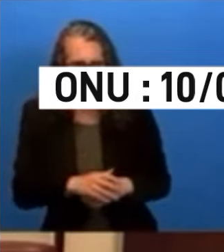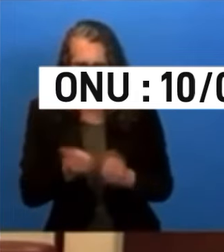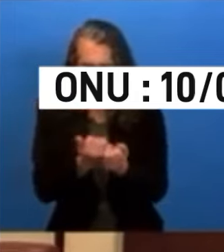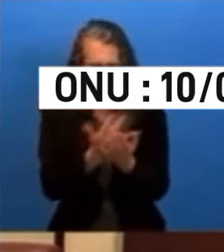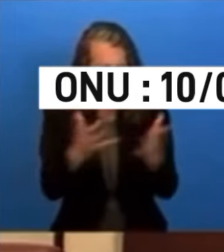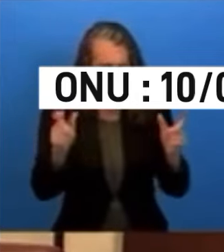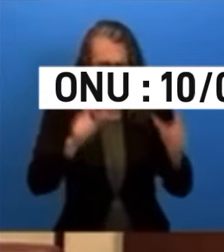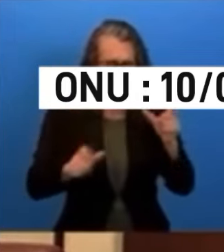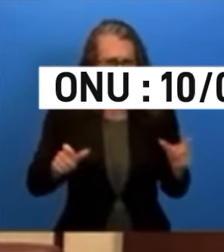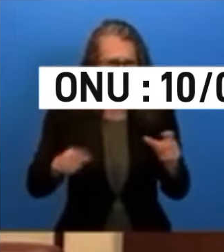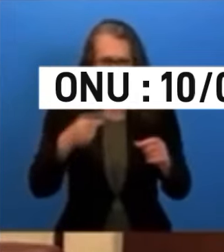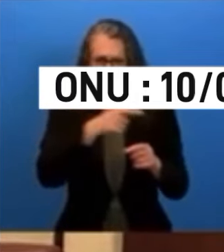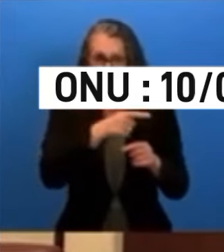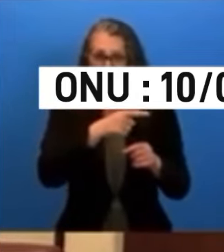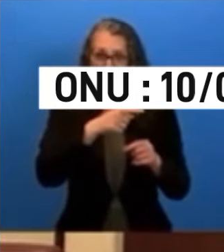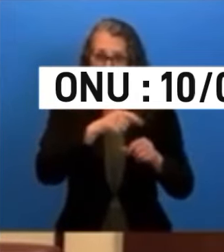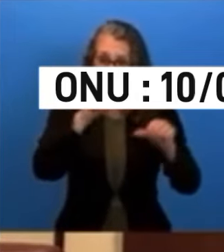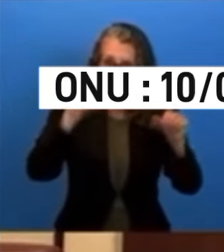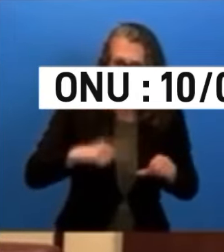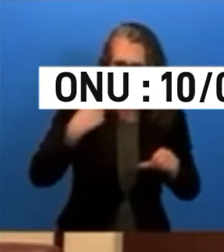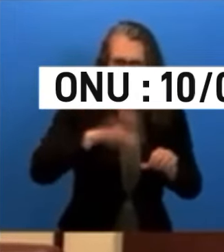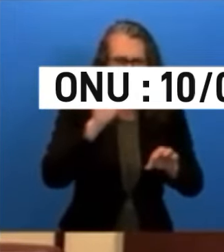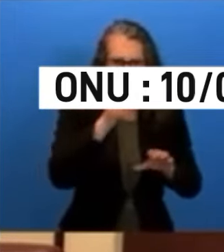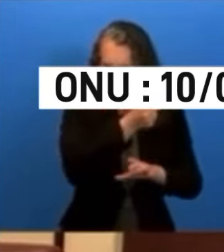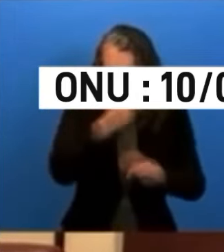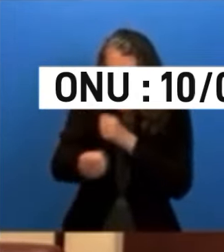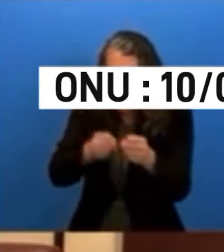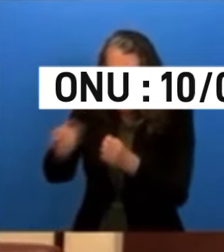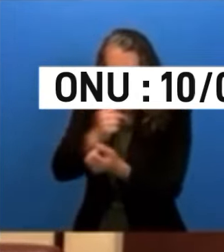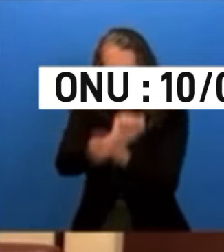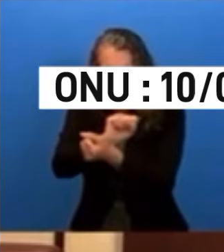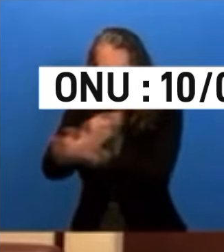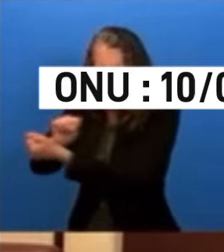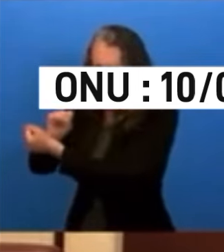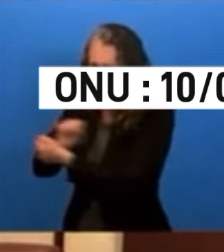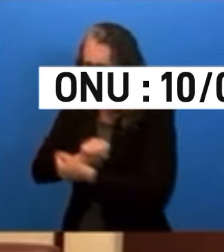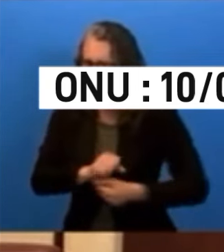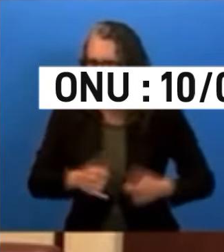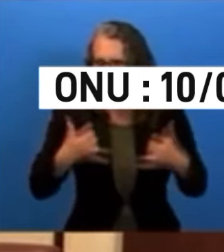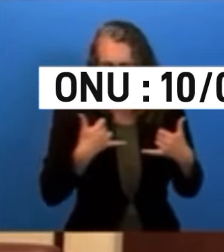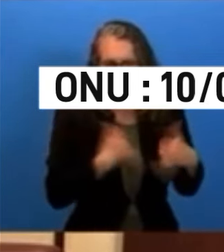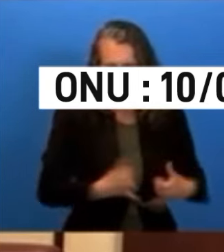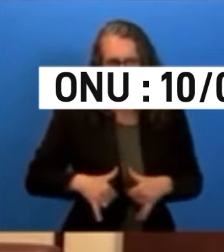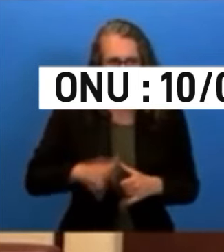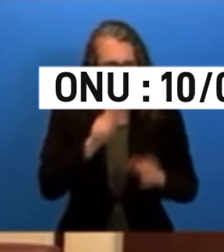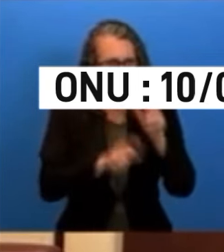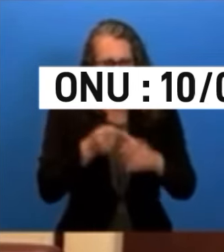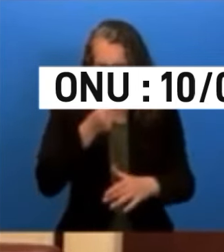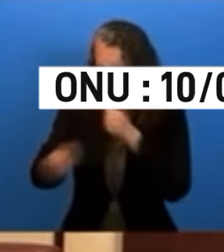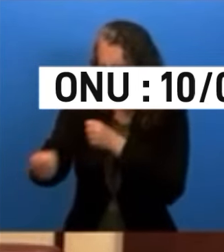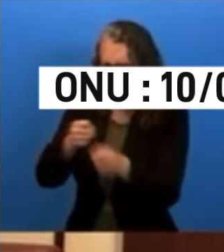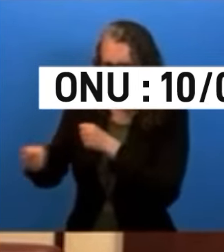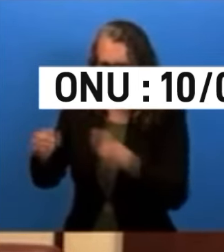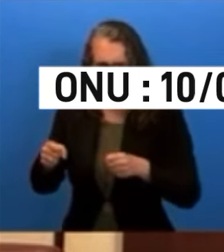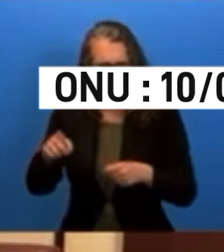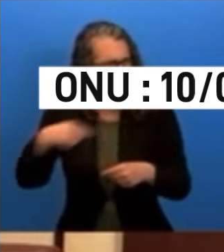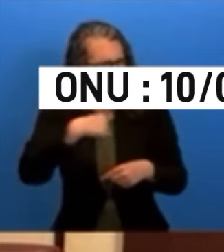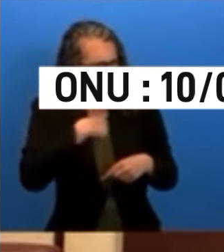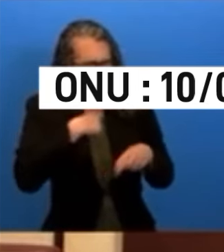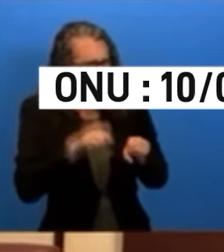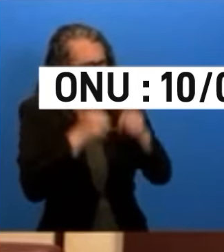المسلمين معتقلين في السجون الجزائرية، وأن 38 من أولئك الأشخاص